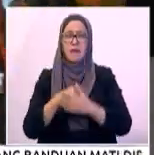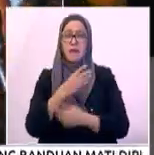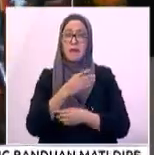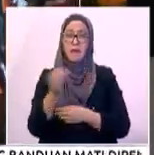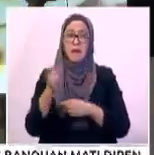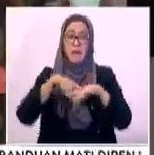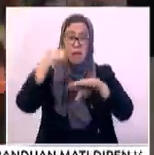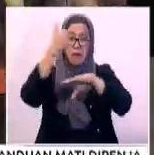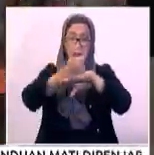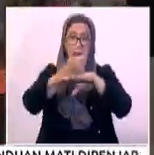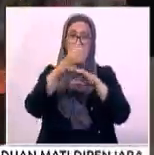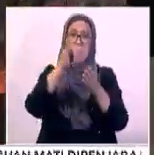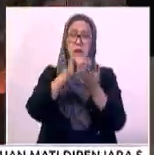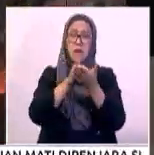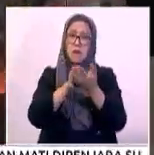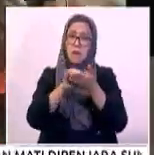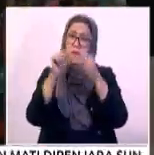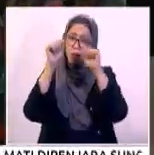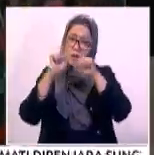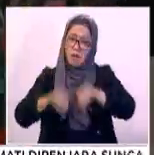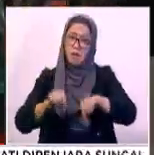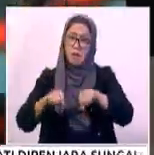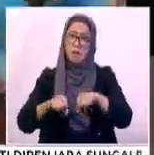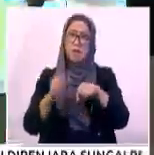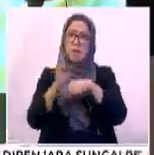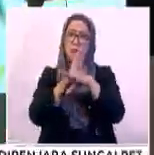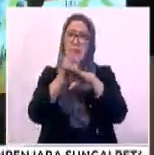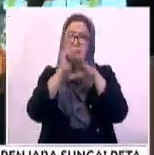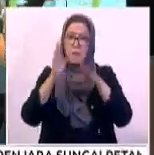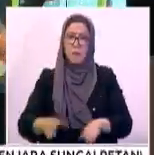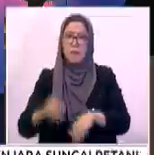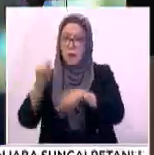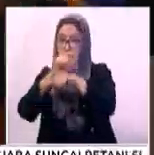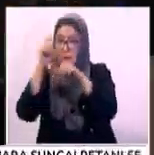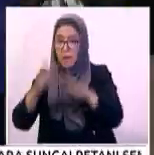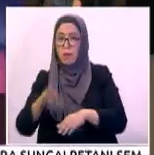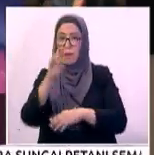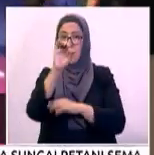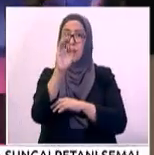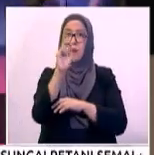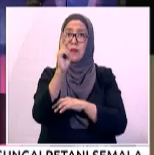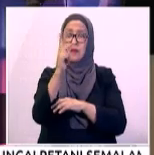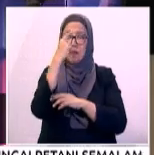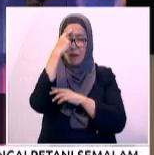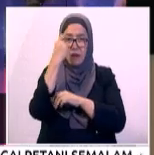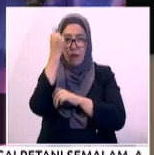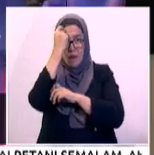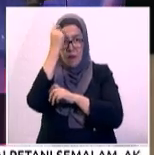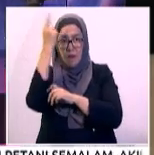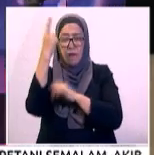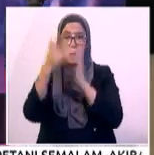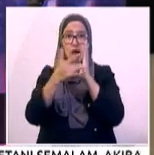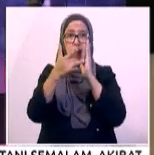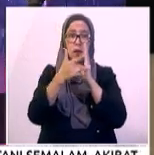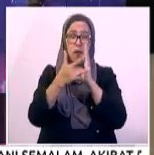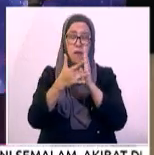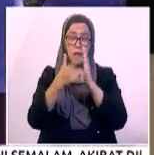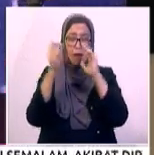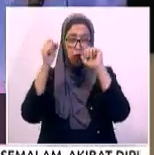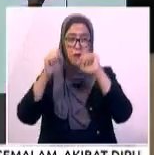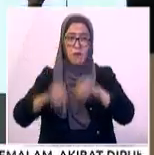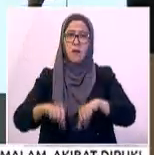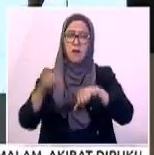akan memudahkan pengusaha dan pengguna robotik untuk memahami teknologi berpotensi yang boleh diaplikasikan dalam